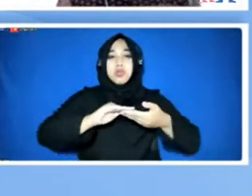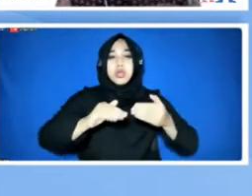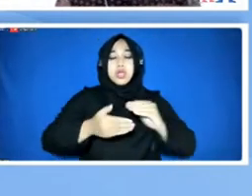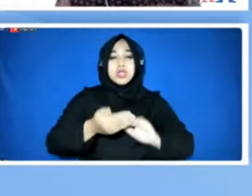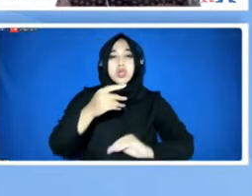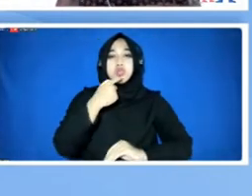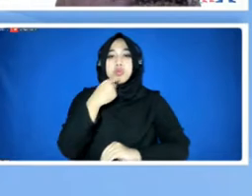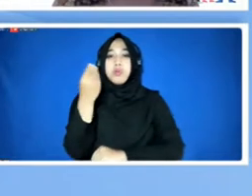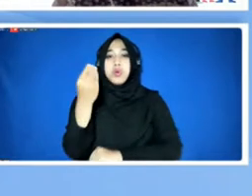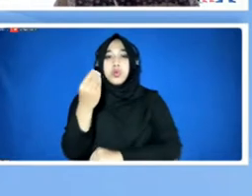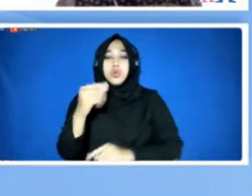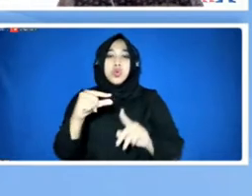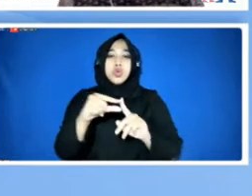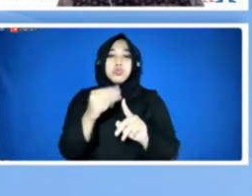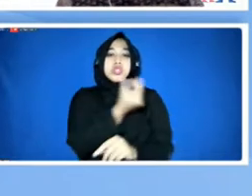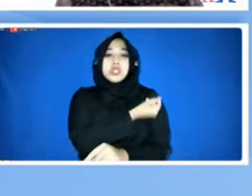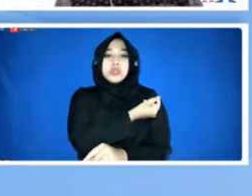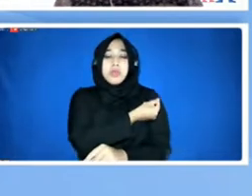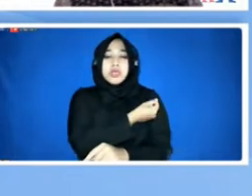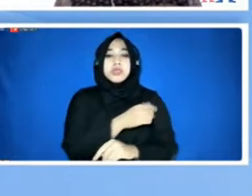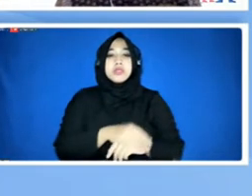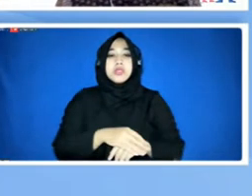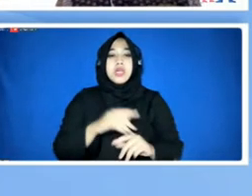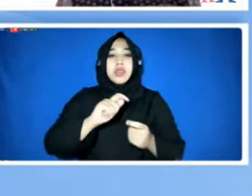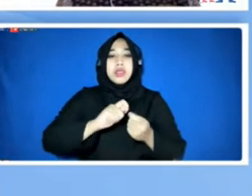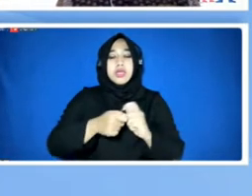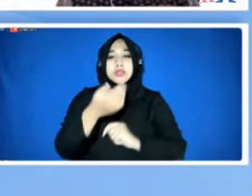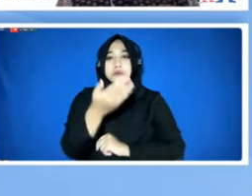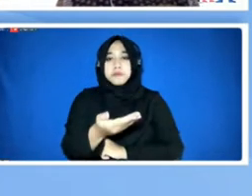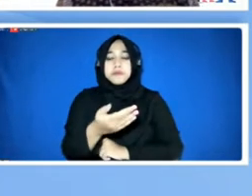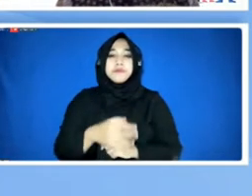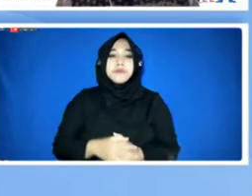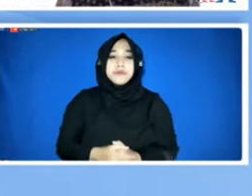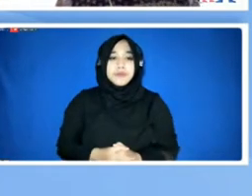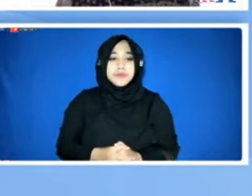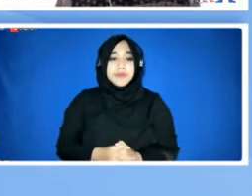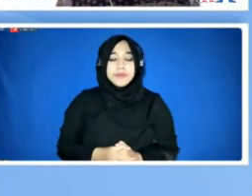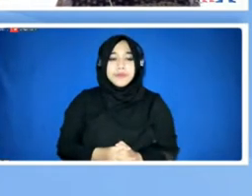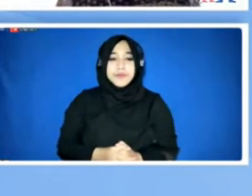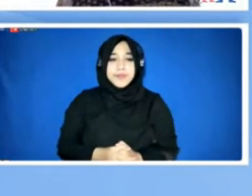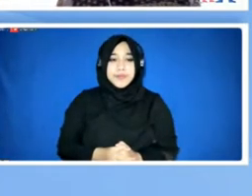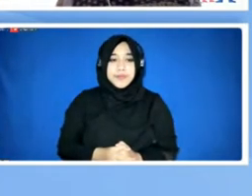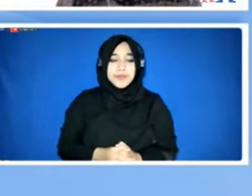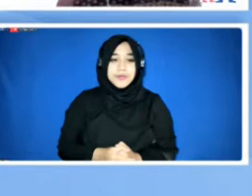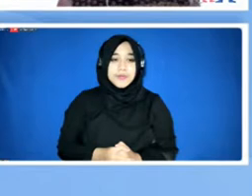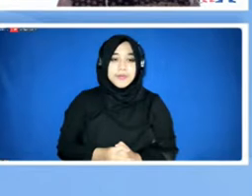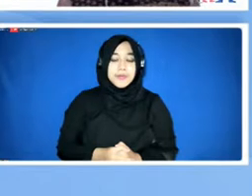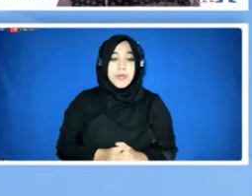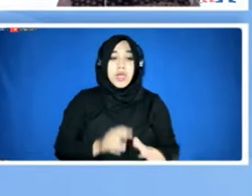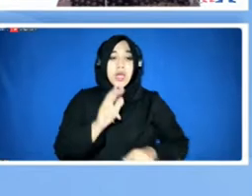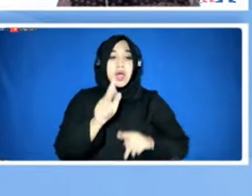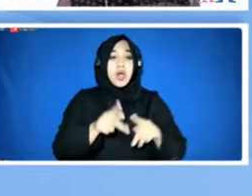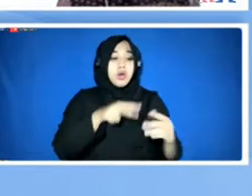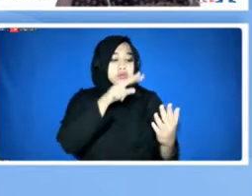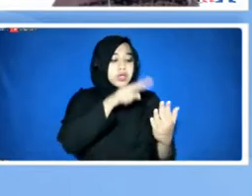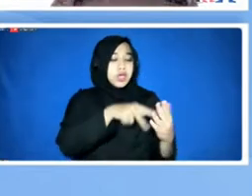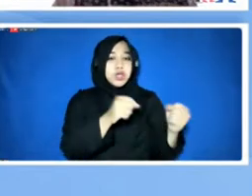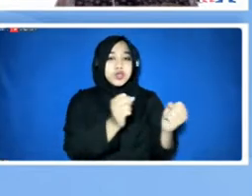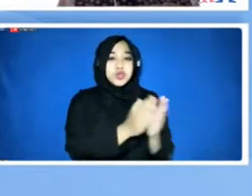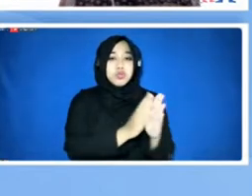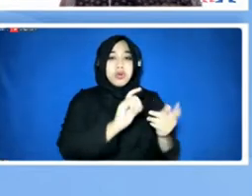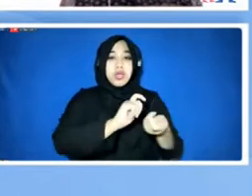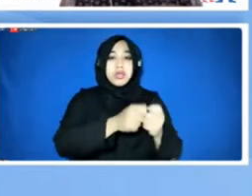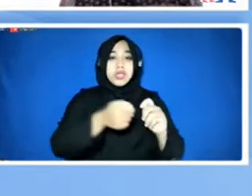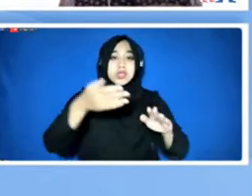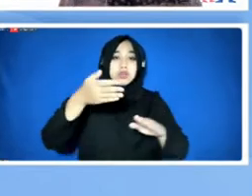menunggu di puskesmas. Next lagi, contohnya mungkin saya sampaikan. Nah, ini kalau dilihat dari jumlah tes sebelum